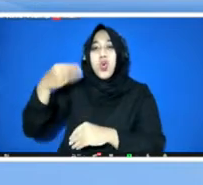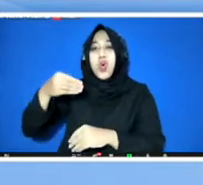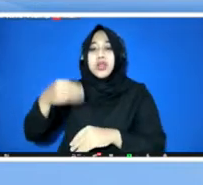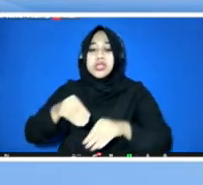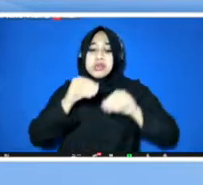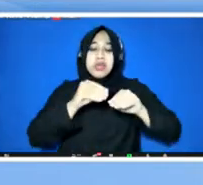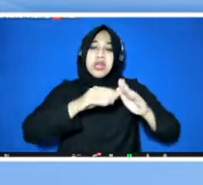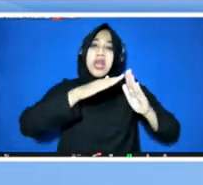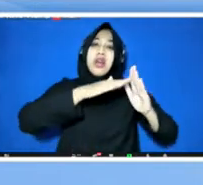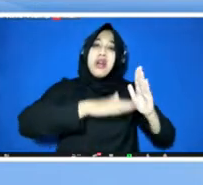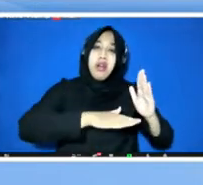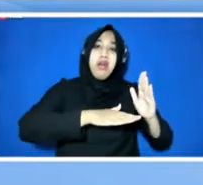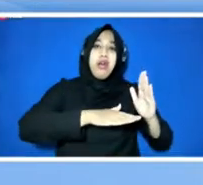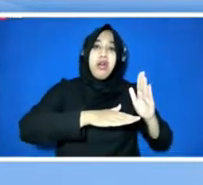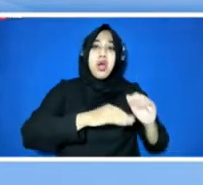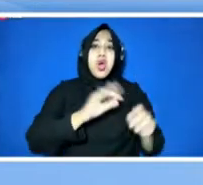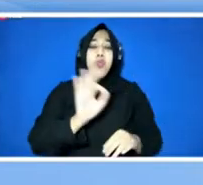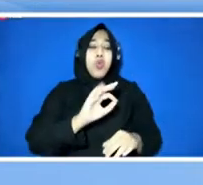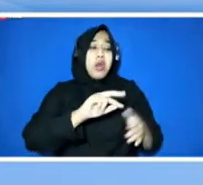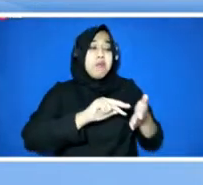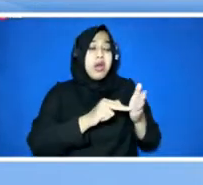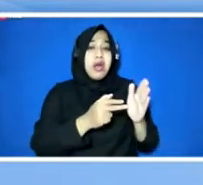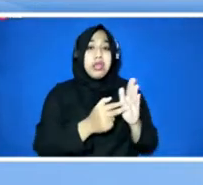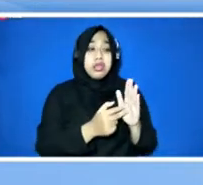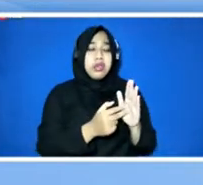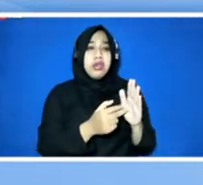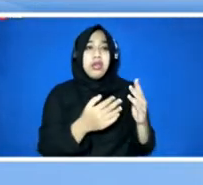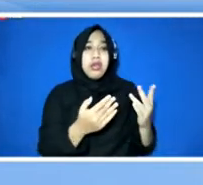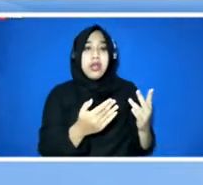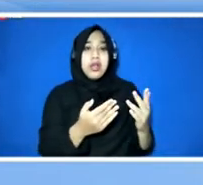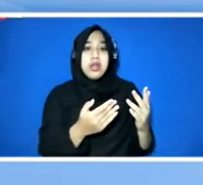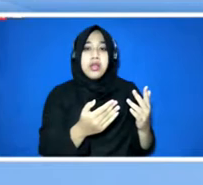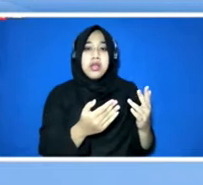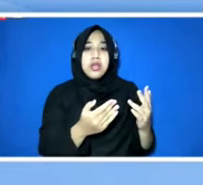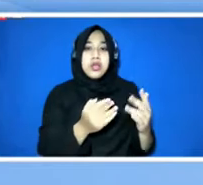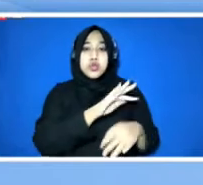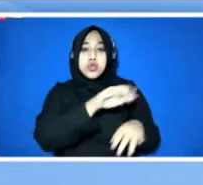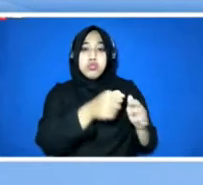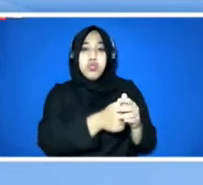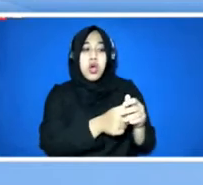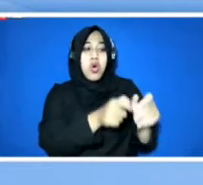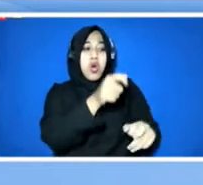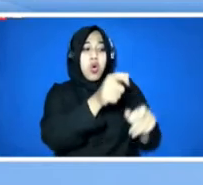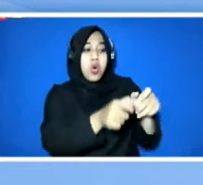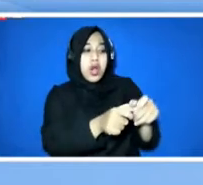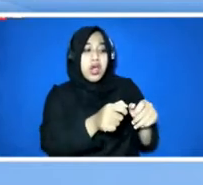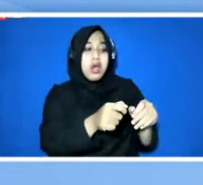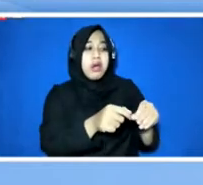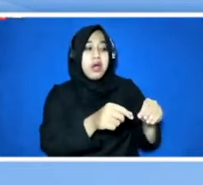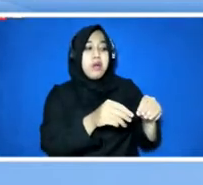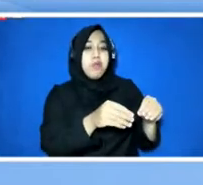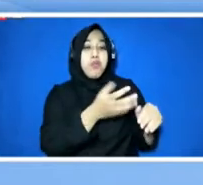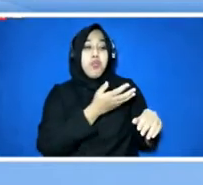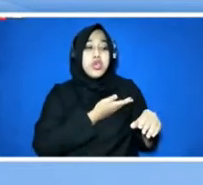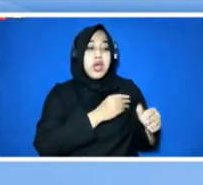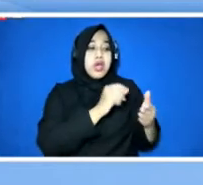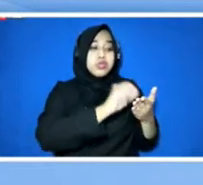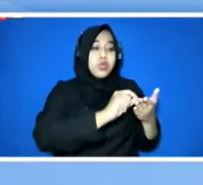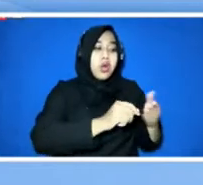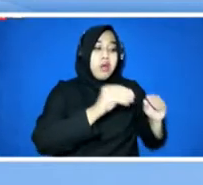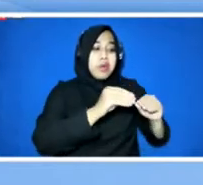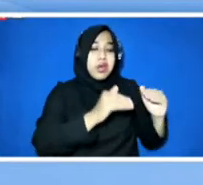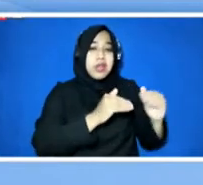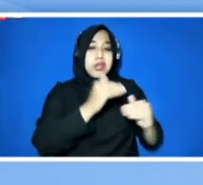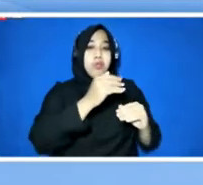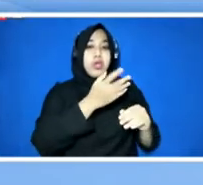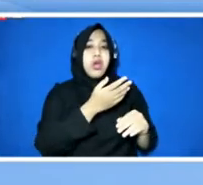rendah. Bukan berarti bahwa semua orang yang berpendidikan tinggi pasti punya persepsi risiko yang tinggi